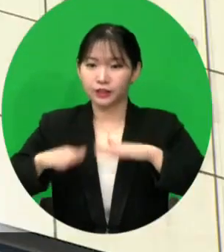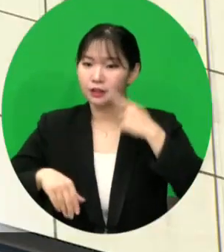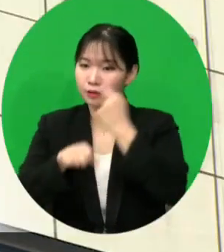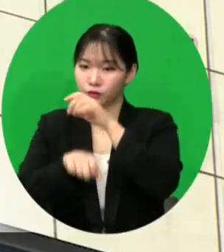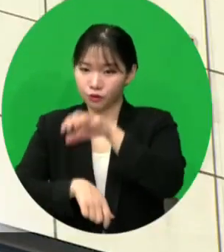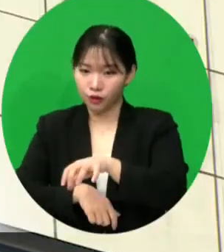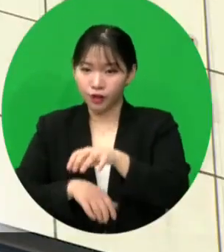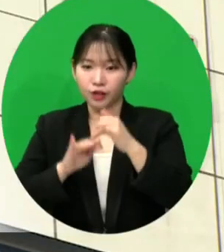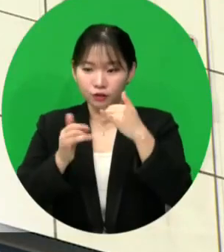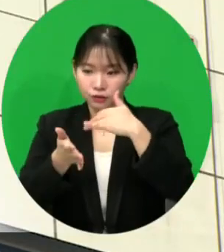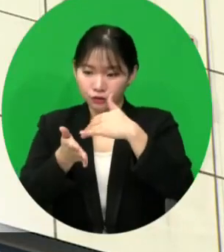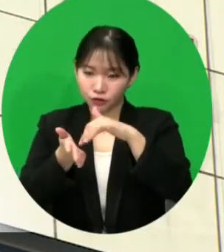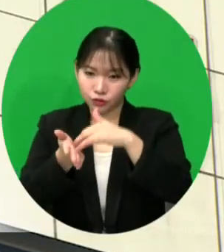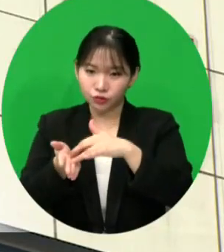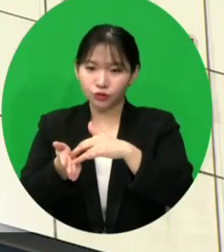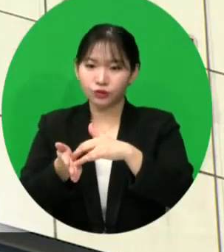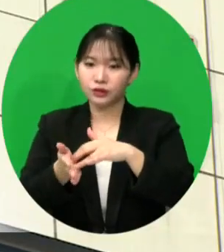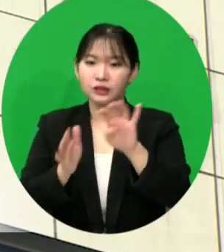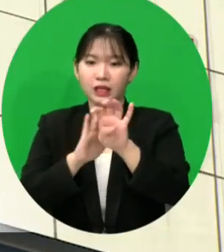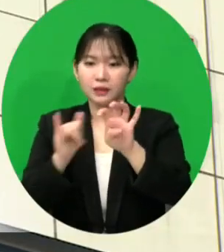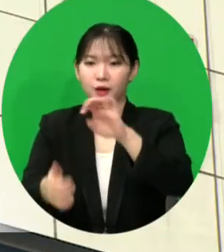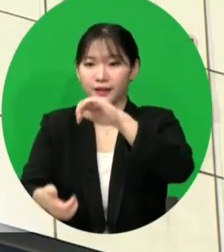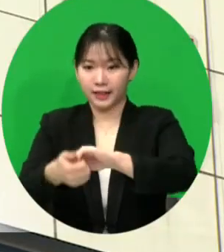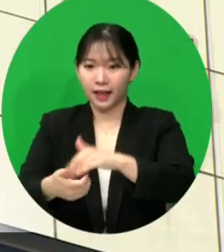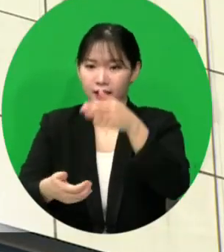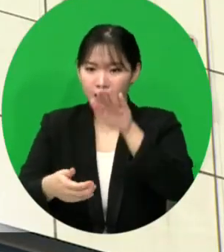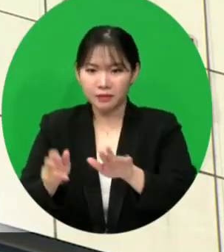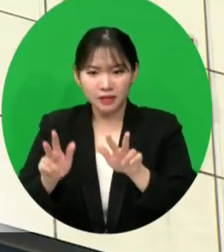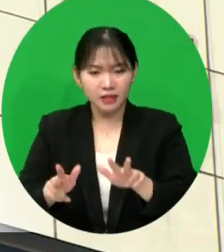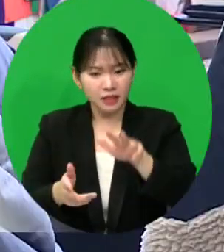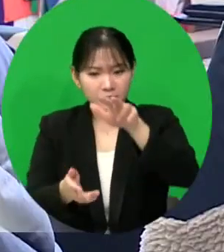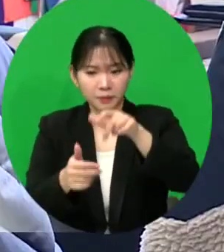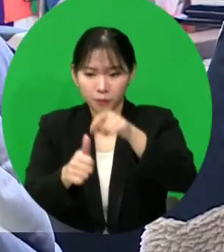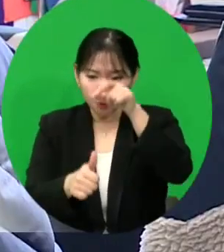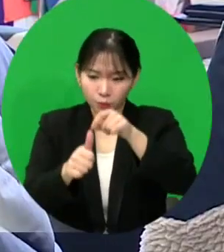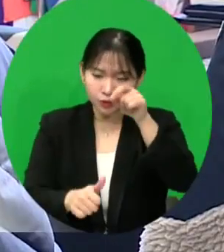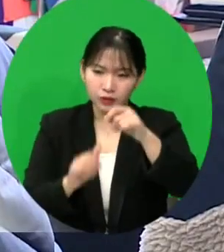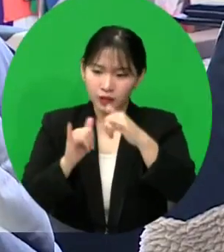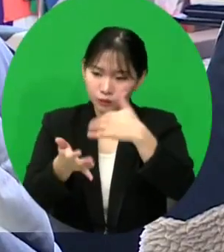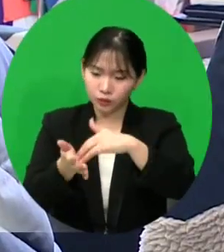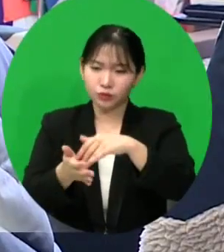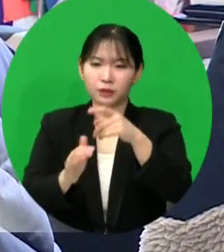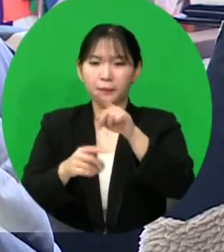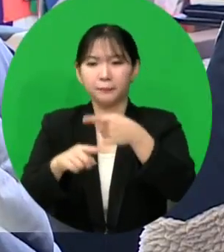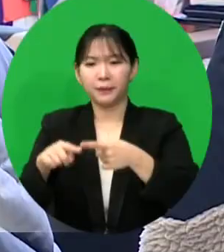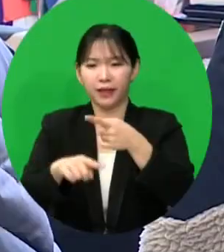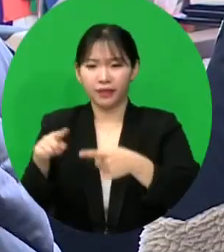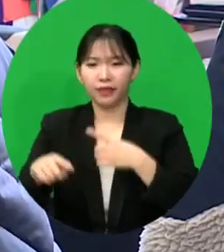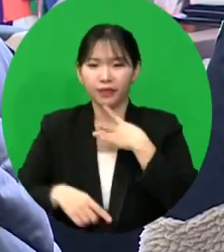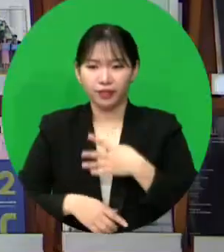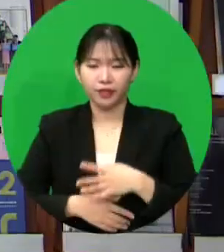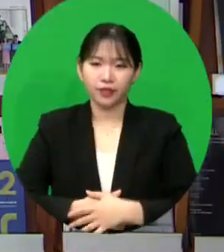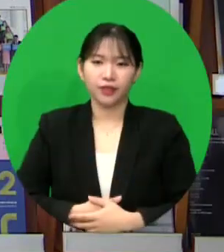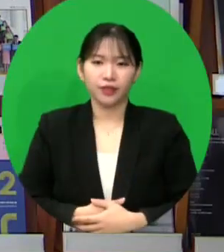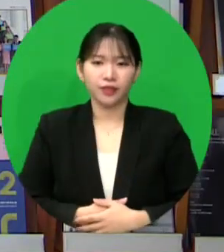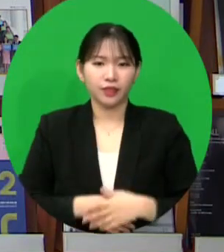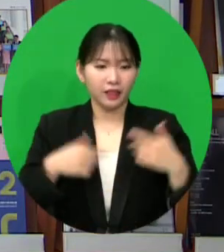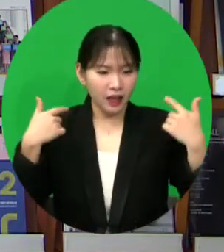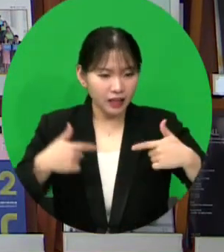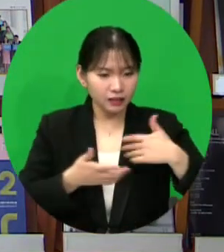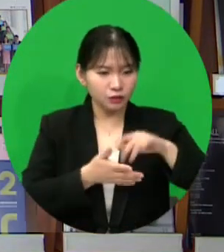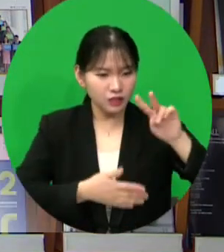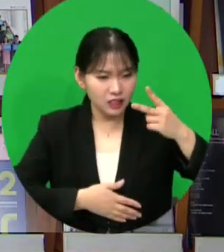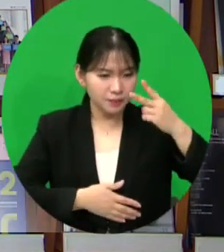전남연구원은 연구인력 정원을 40여 원으로 뒀지만 현재 확보한 연구인력은 절반 수준에 그치고 있습니다. 해마다